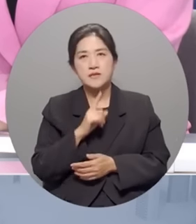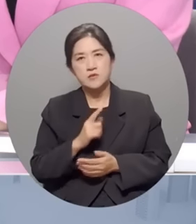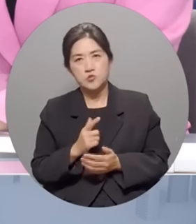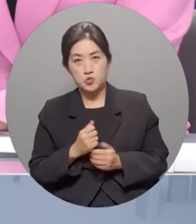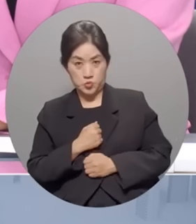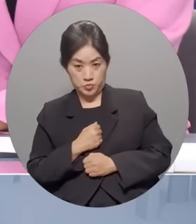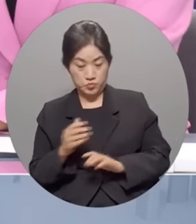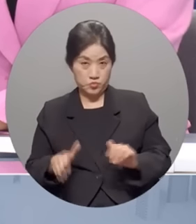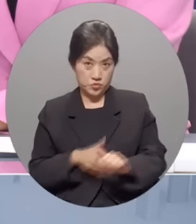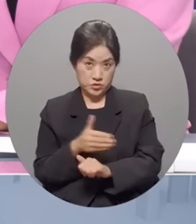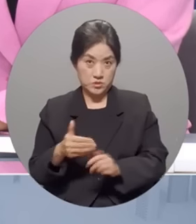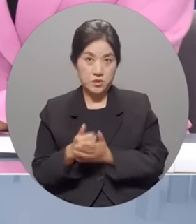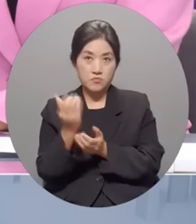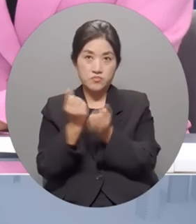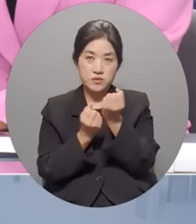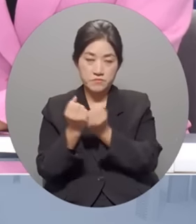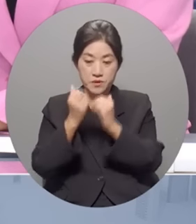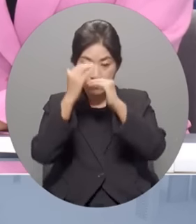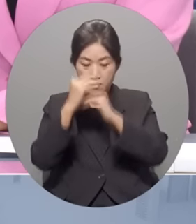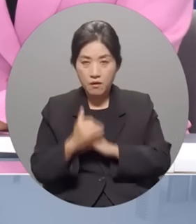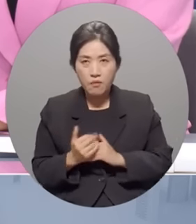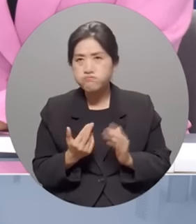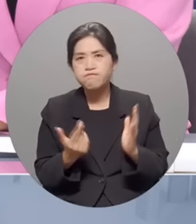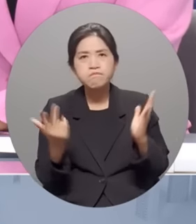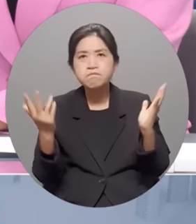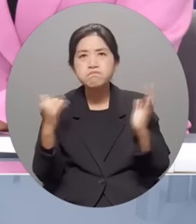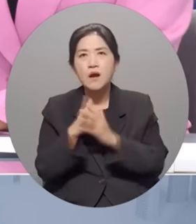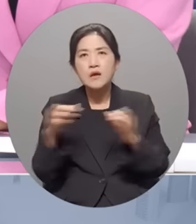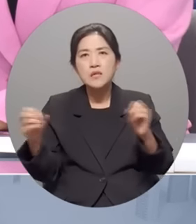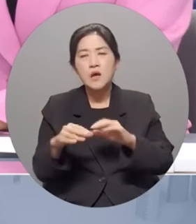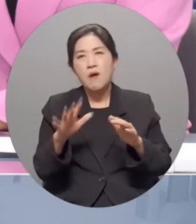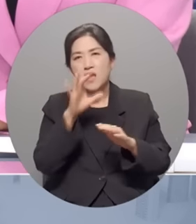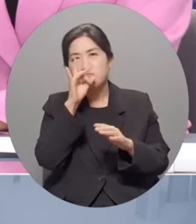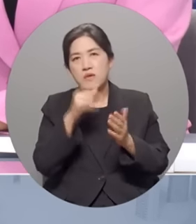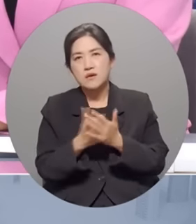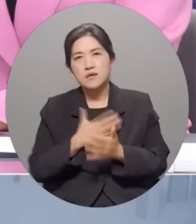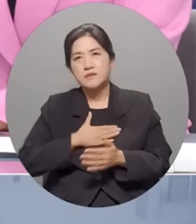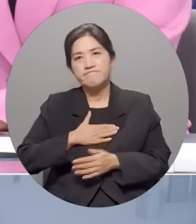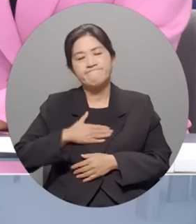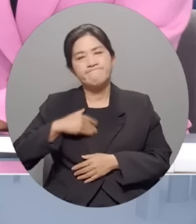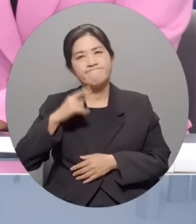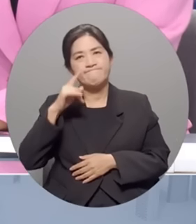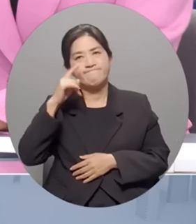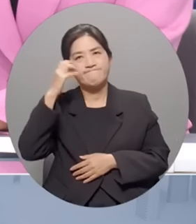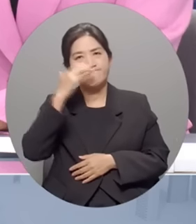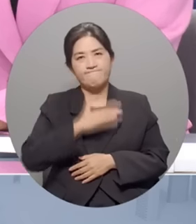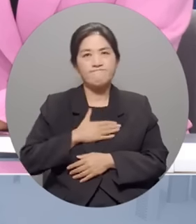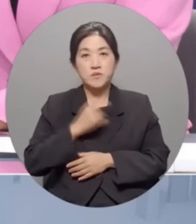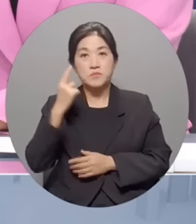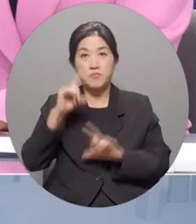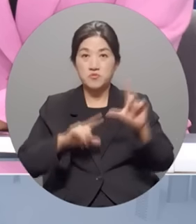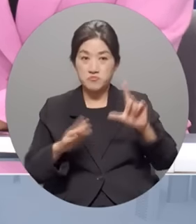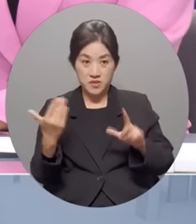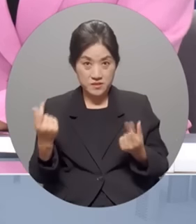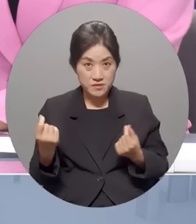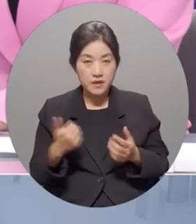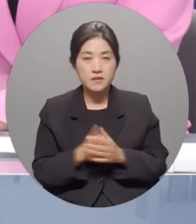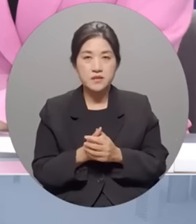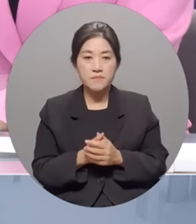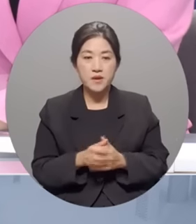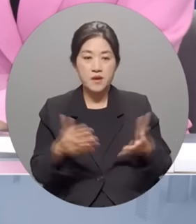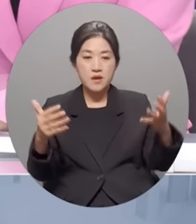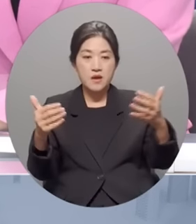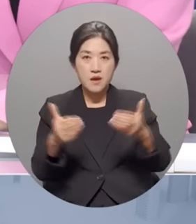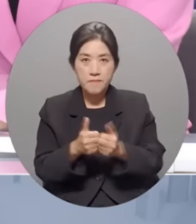아꼈습니다 브리핑에 알맹이는 없었고 대화 풀려 감정이 상한듯한 모습이 연출됐던 빈손